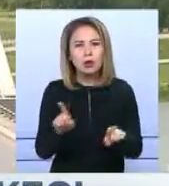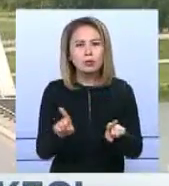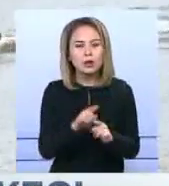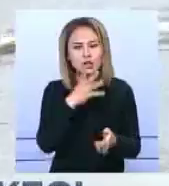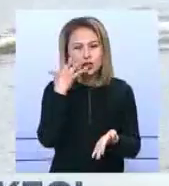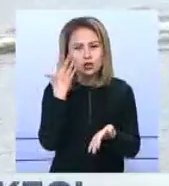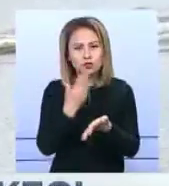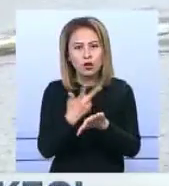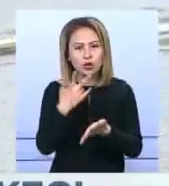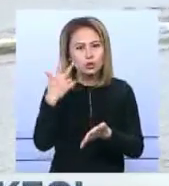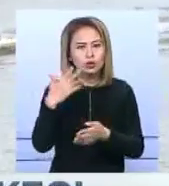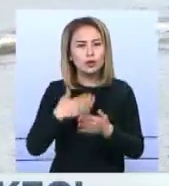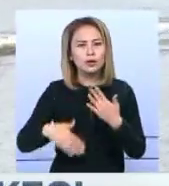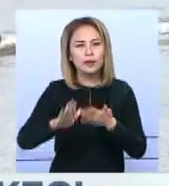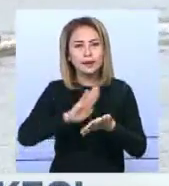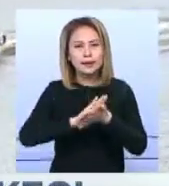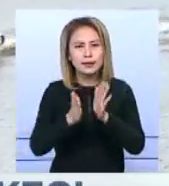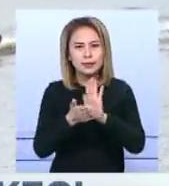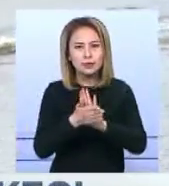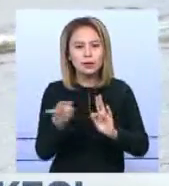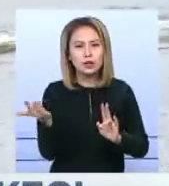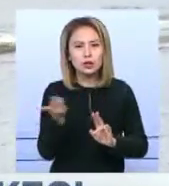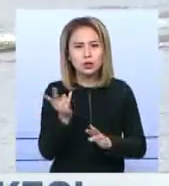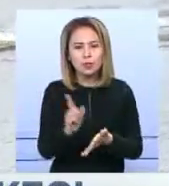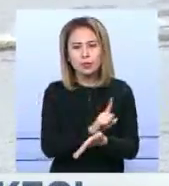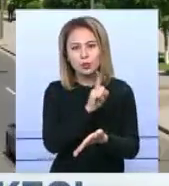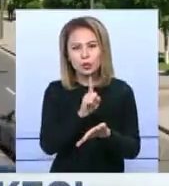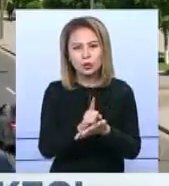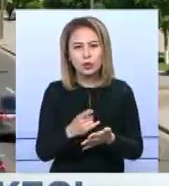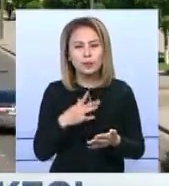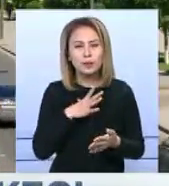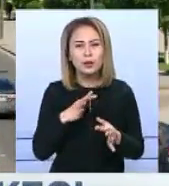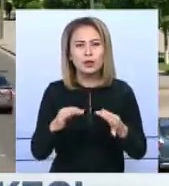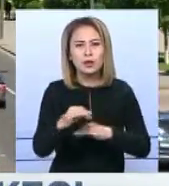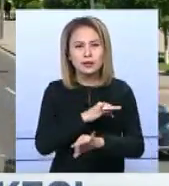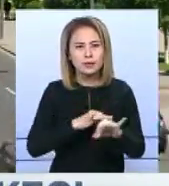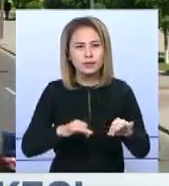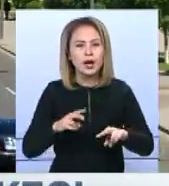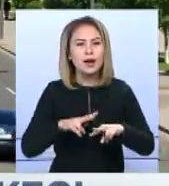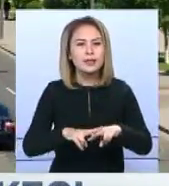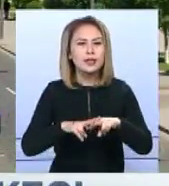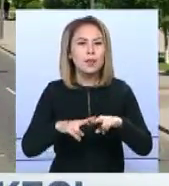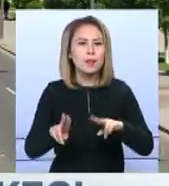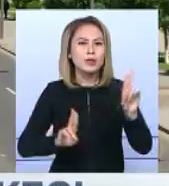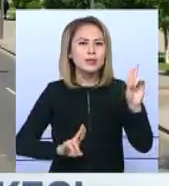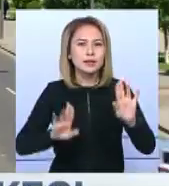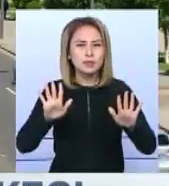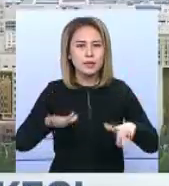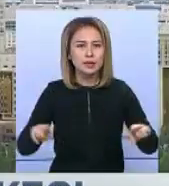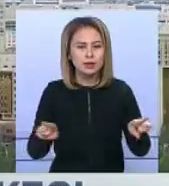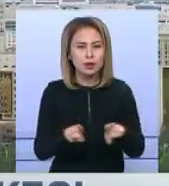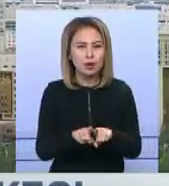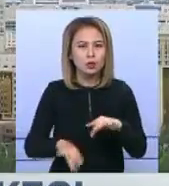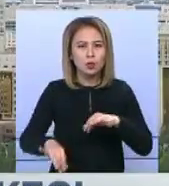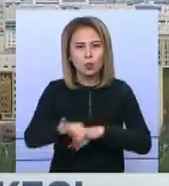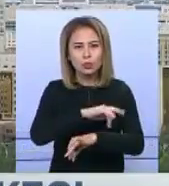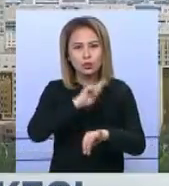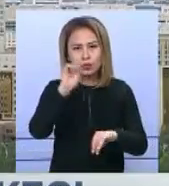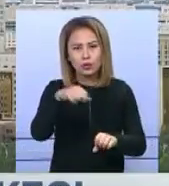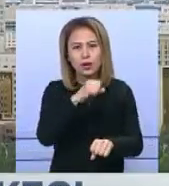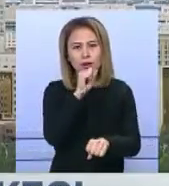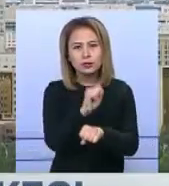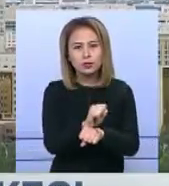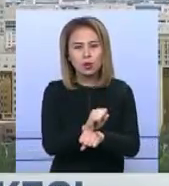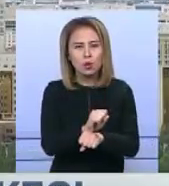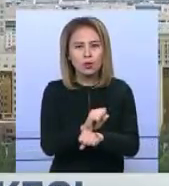жақты механизмін құру жөнінде келісімге келу үлкен жетістік дейді жиында сөз алғандар. Бұл ретте Астана процесінің Сириядағы қантөгісті